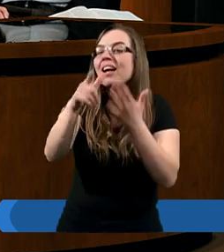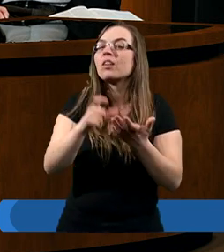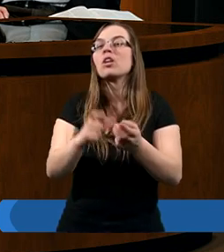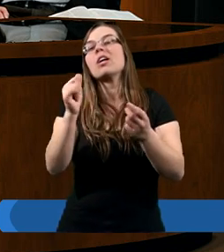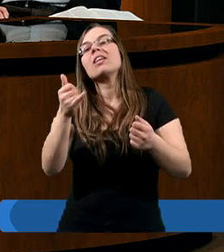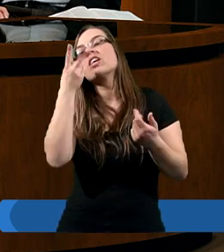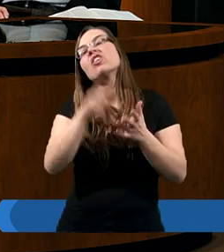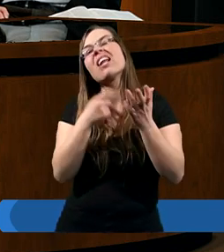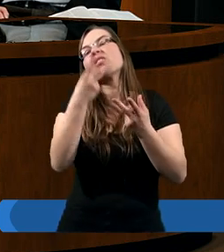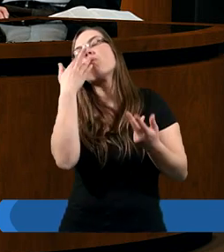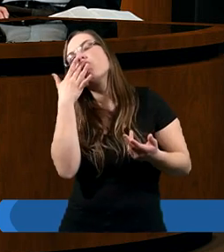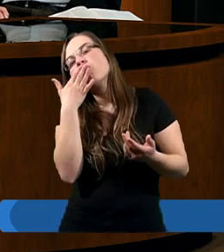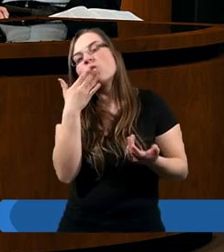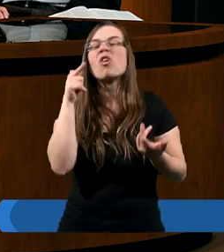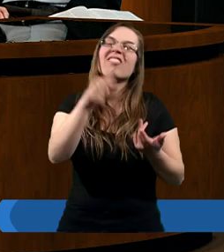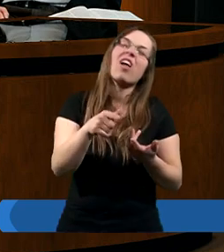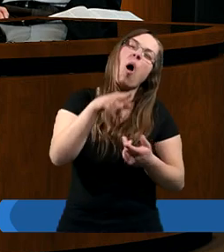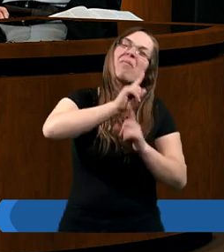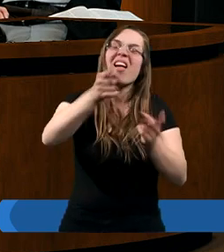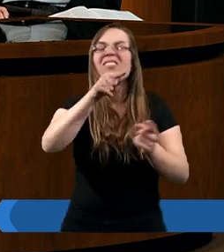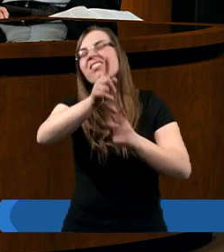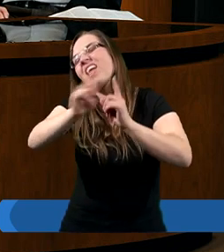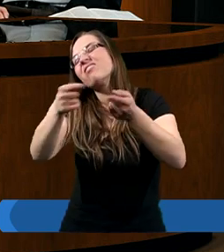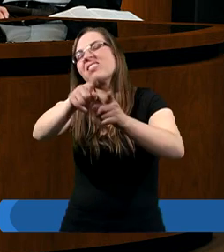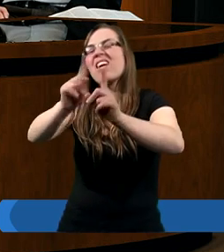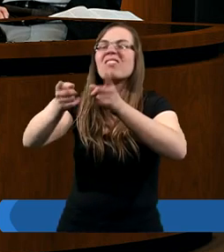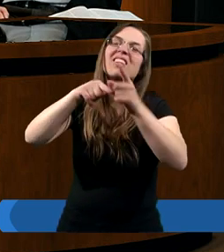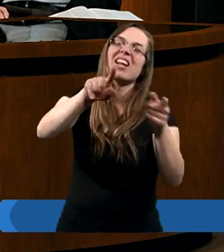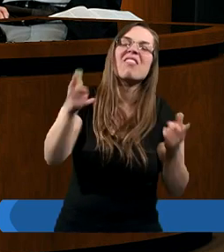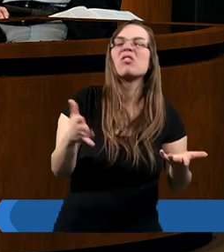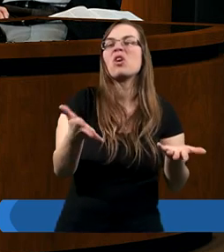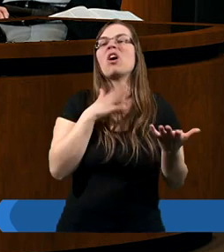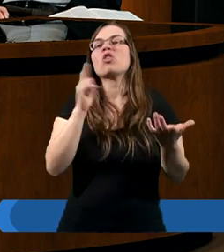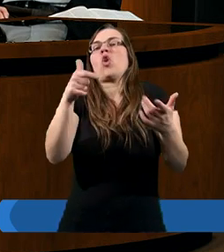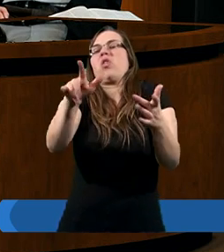na chrześcijan, to często mówią, a tobie tego nie wolno, tamtego nie wolno, co to za życie, tak?